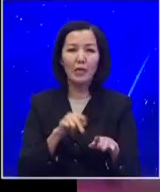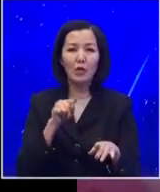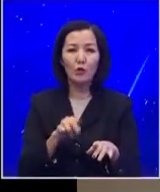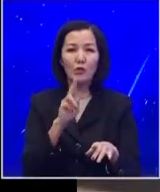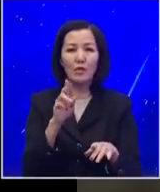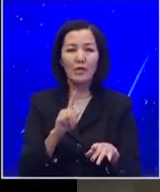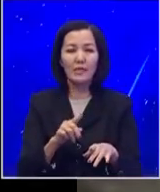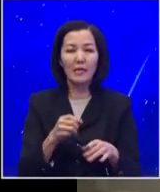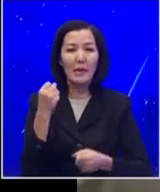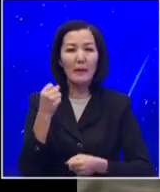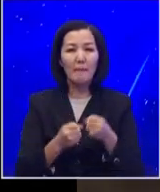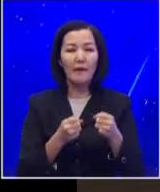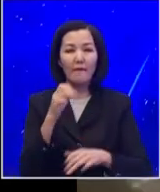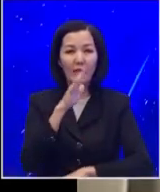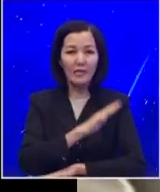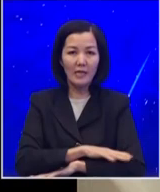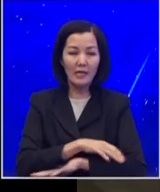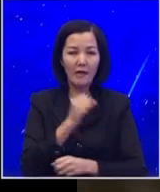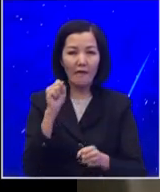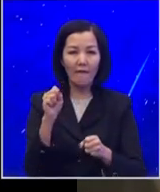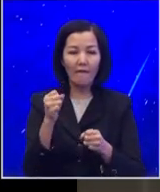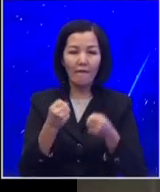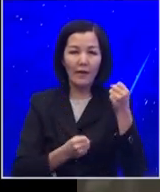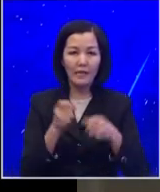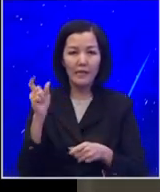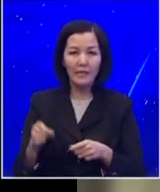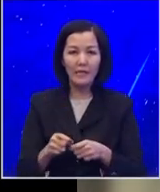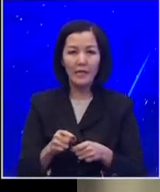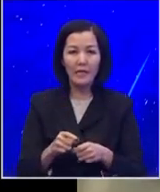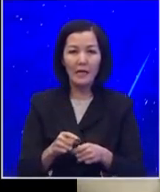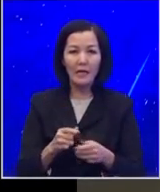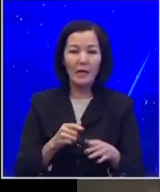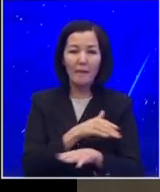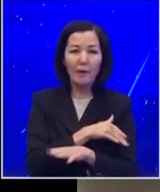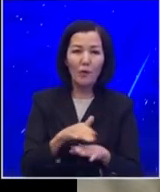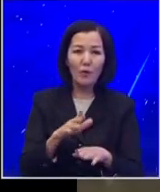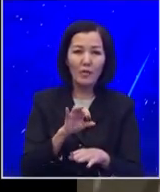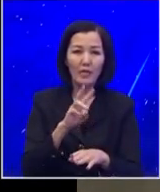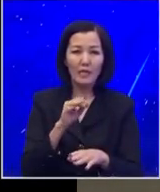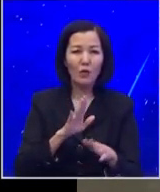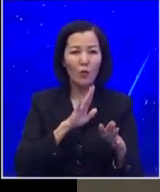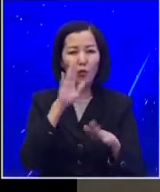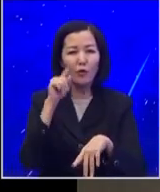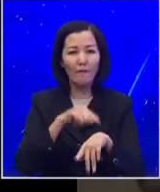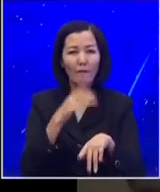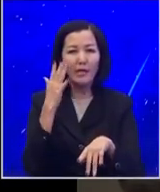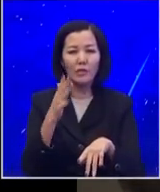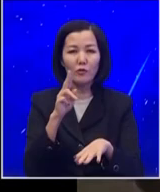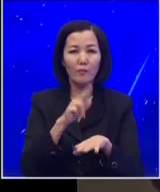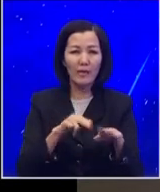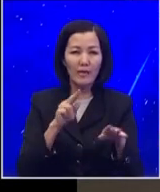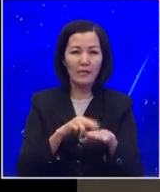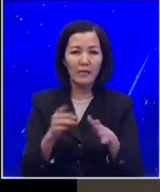Поведение водителя и одного из пассажиров «Лады Приора», ехавшей по улице Ангарской в 5 часов утра, со слов